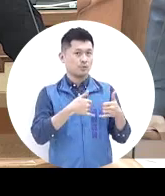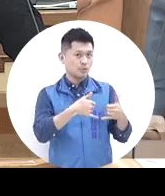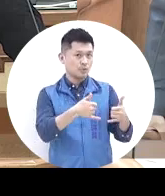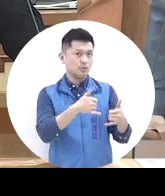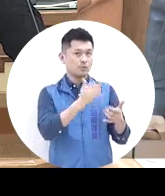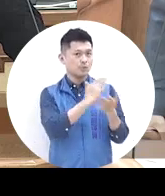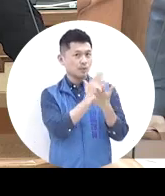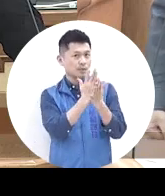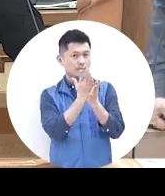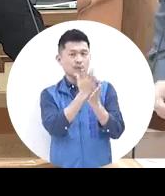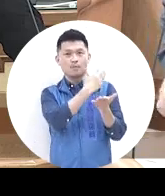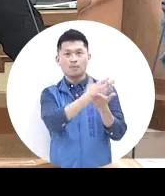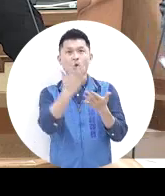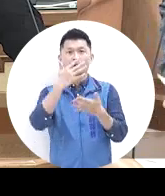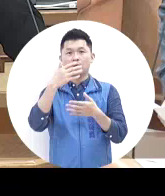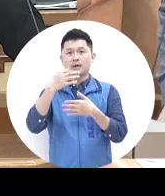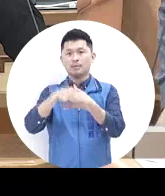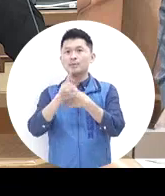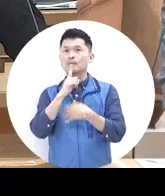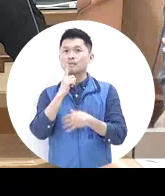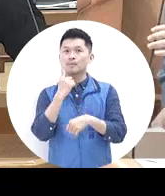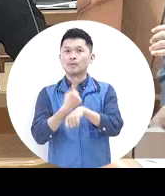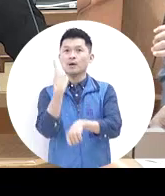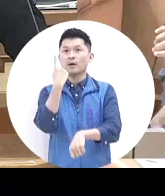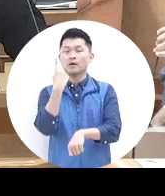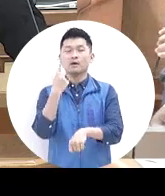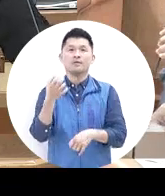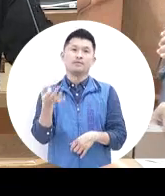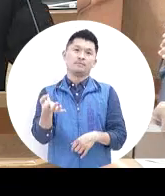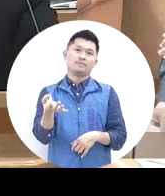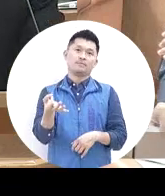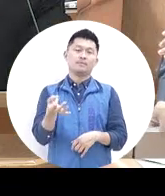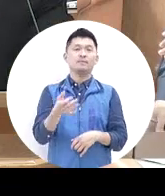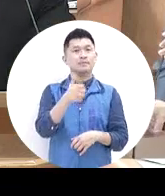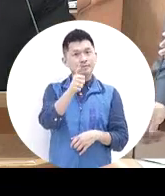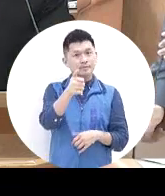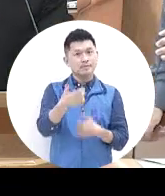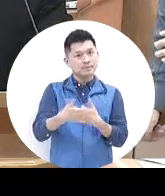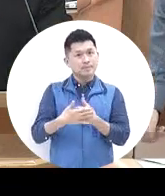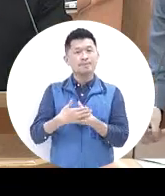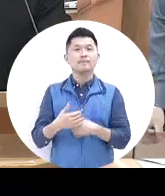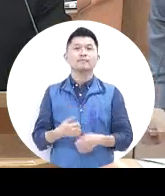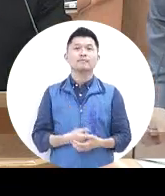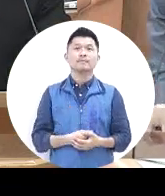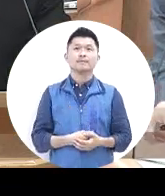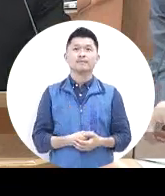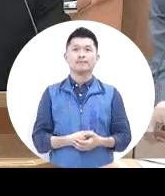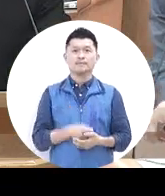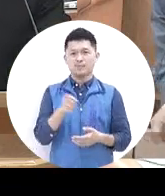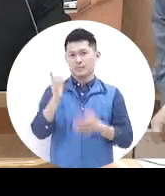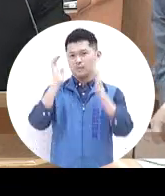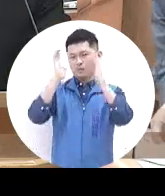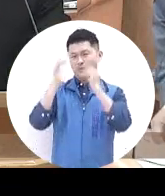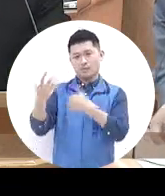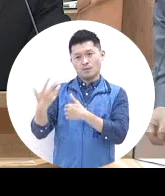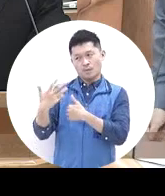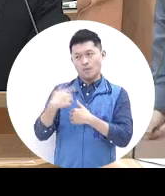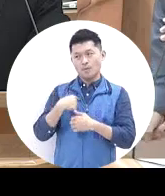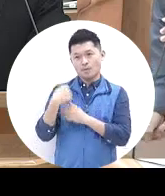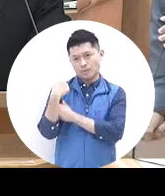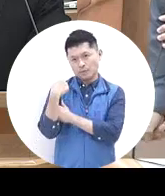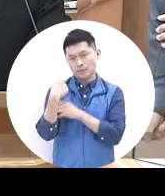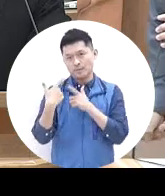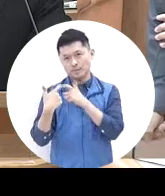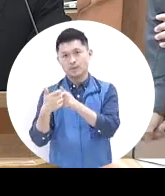就只差经费而已。所以说感谢市长，你刚承诺帮我们解决哈。 我你也这个认真啊，你都唔敢问，我就尽量做啊。 哎，谢